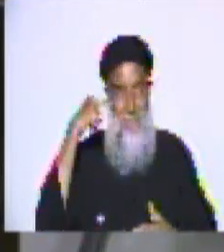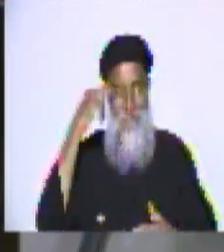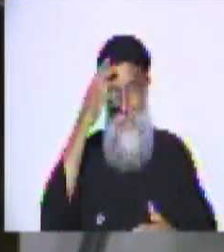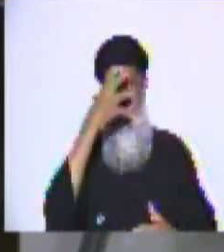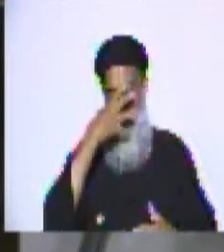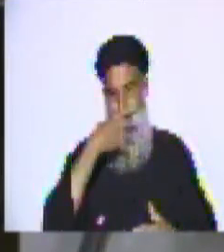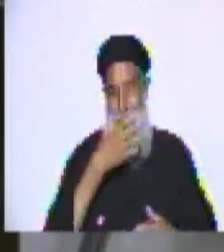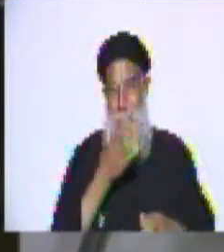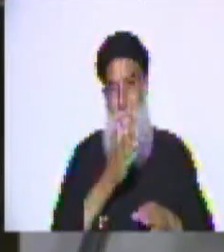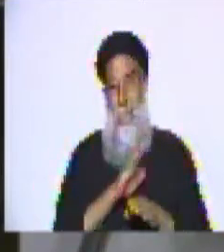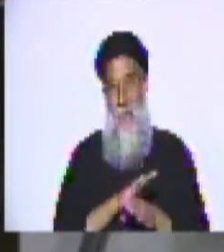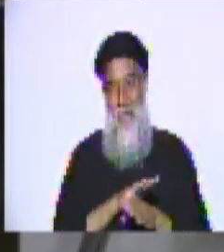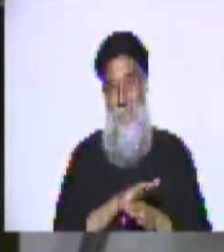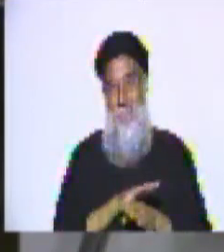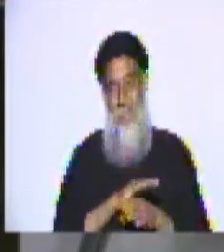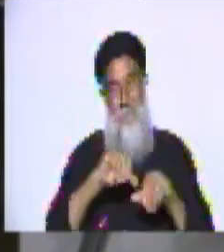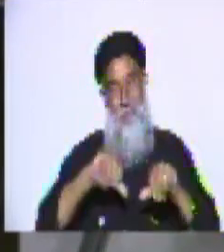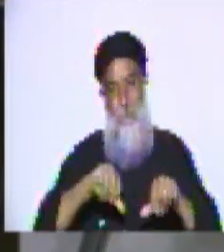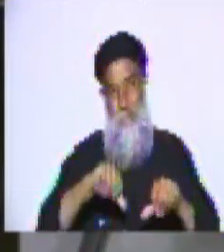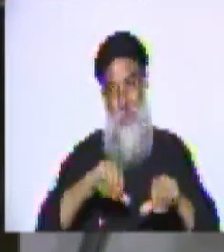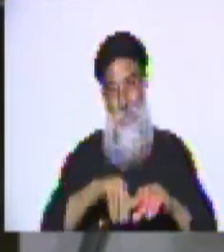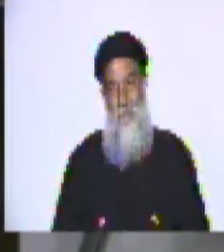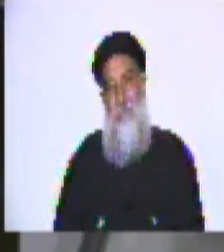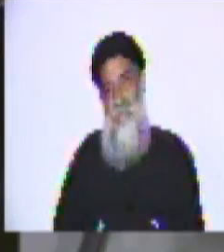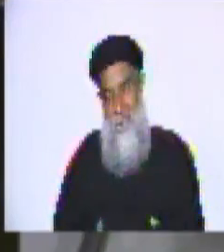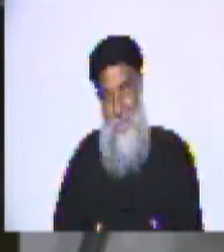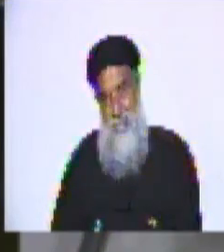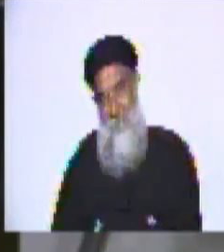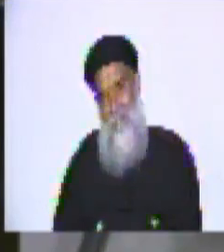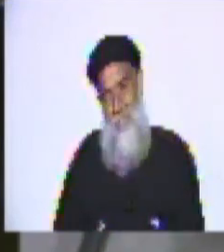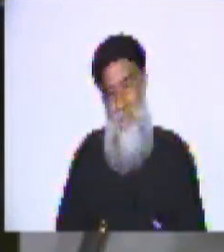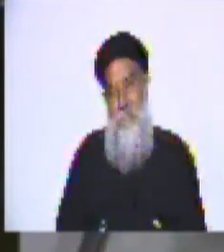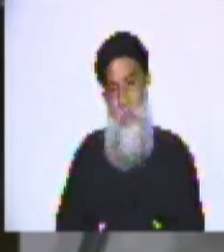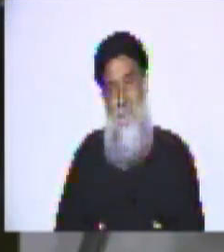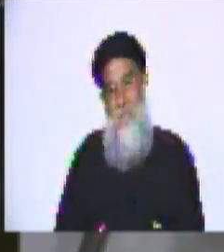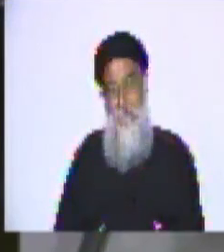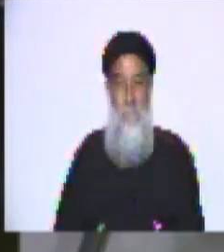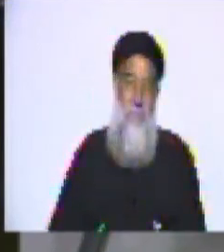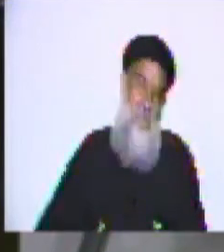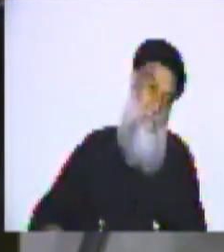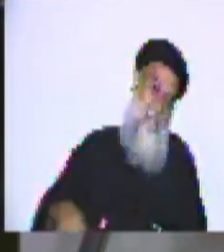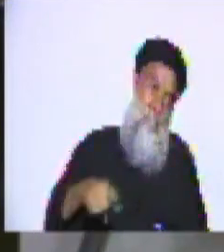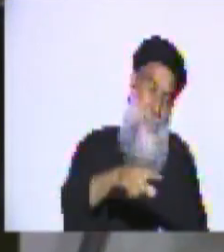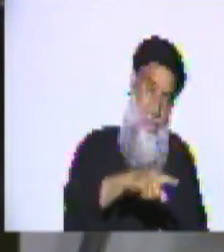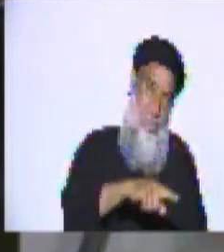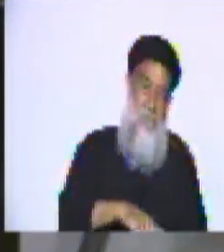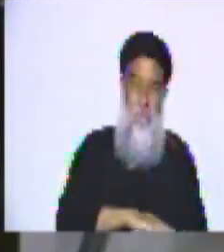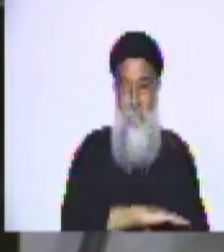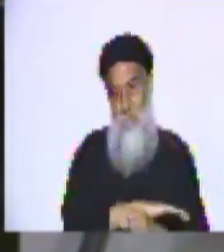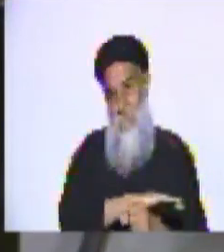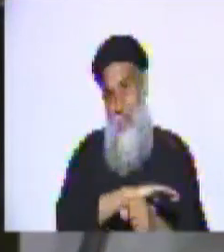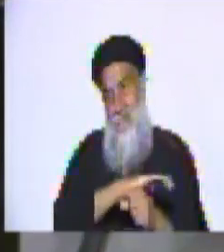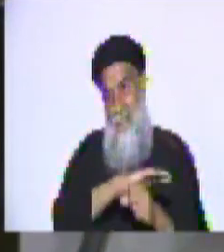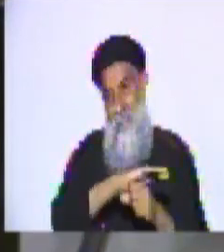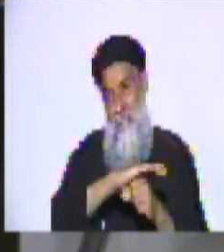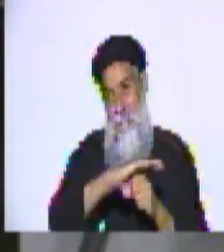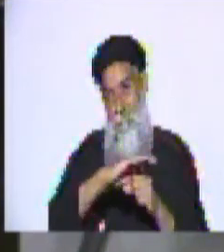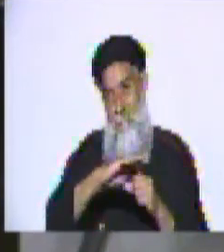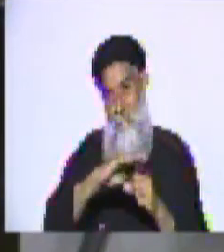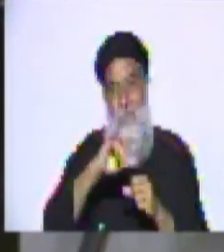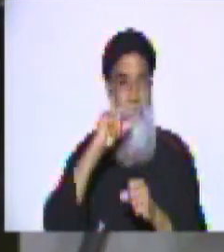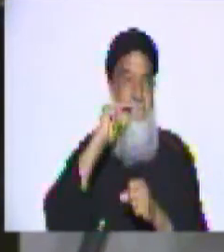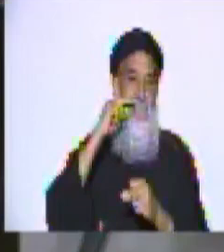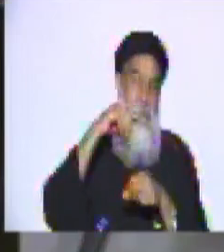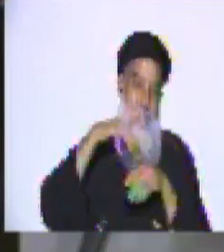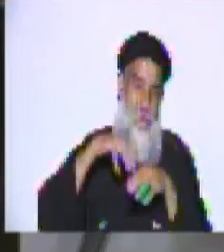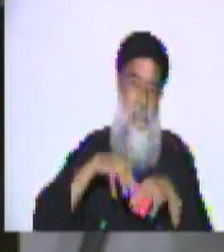فما نزلش منه دم يعني. طريقه الذبح الدم لازم ينزل من اي